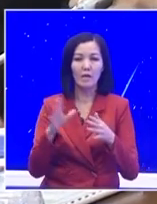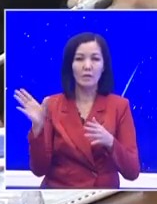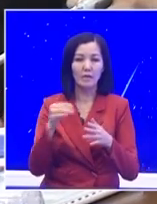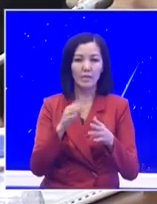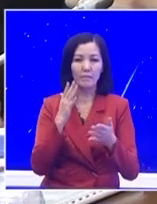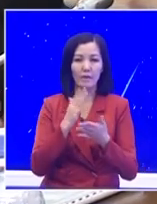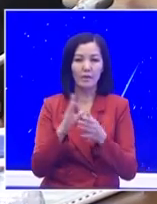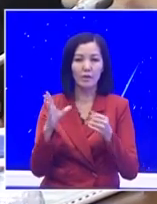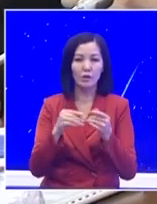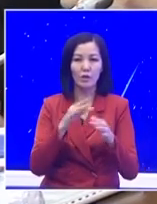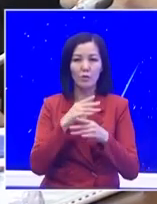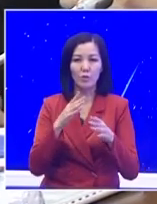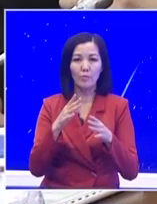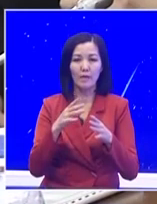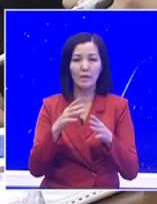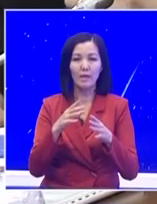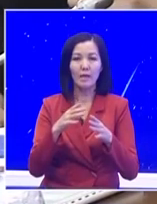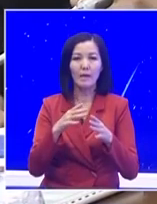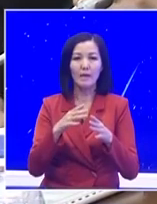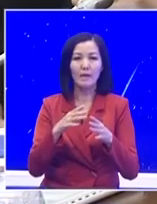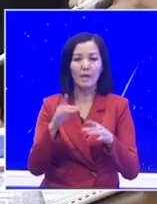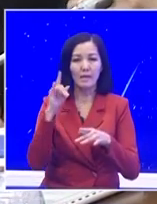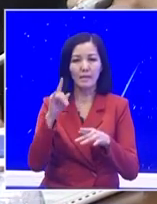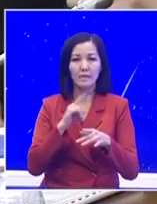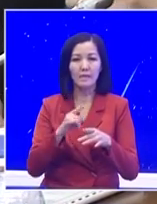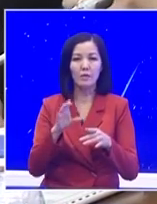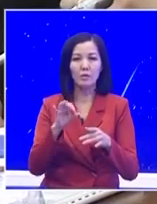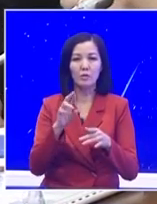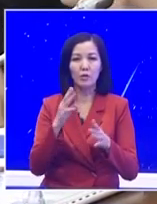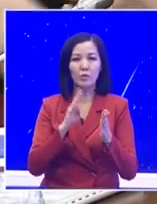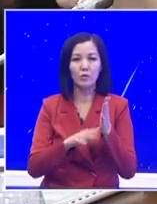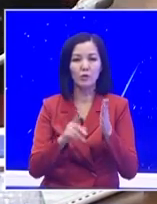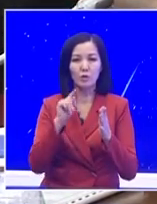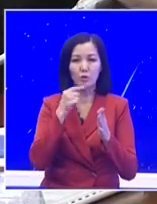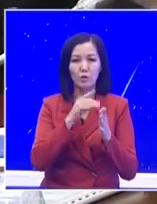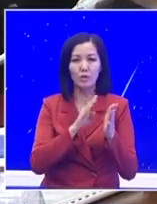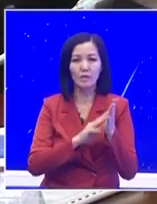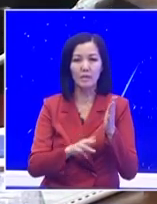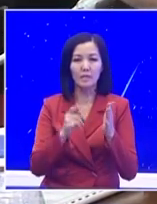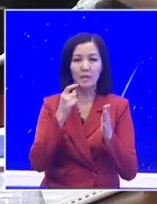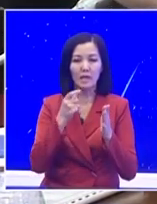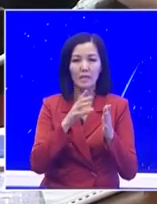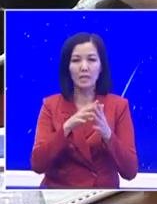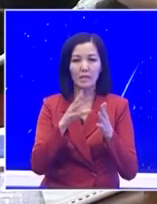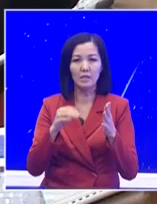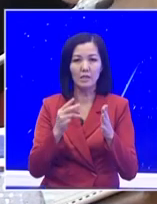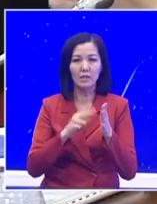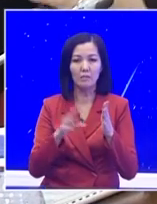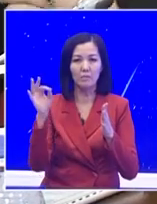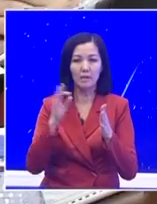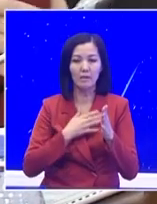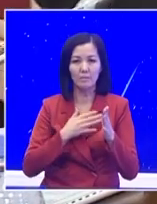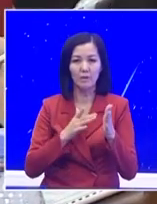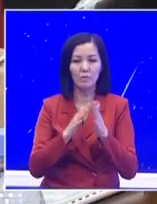бар. Жер көп, азықтық база жеткілікті. Елдегі сояның 90, жүгерінің 80, қант қызылшасының 70% бізде